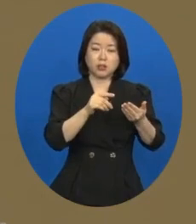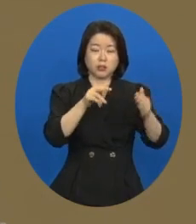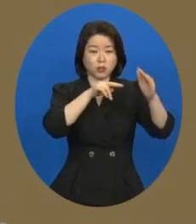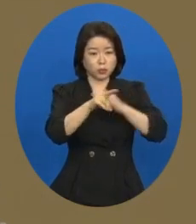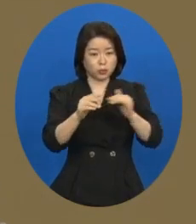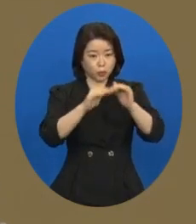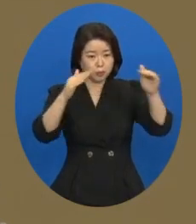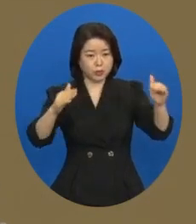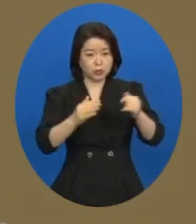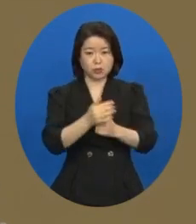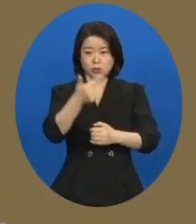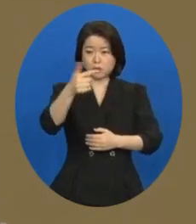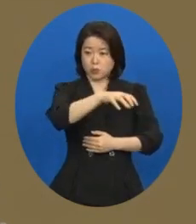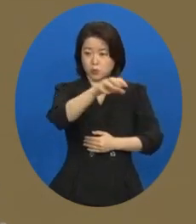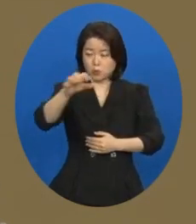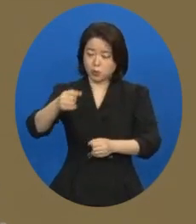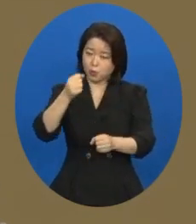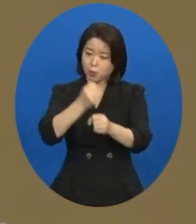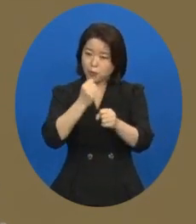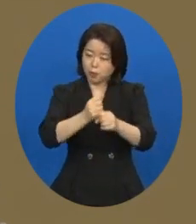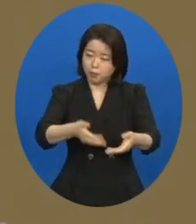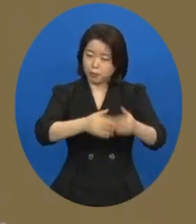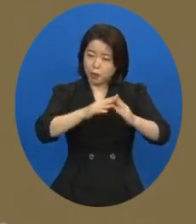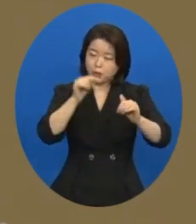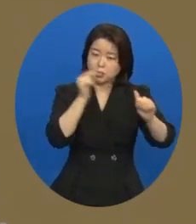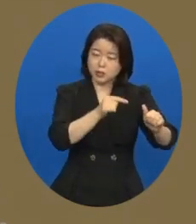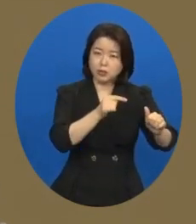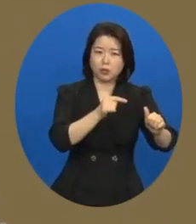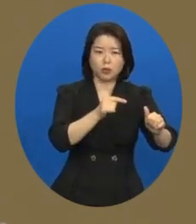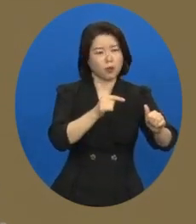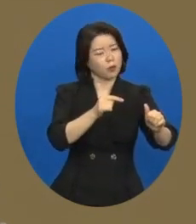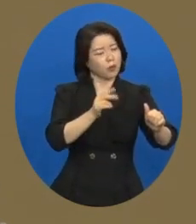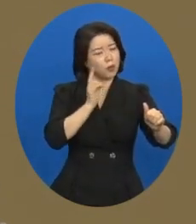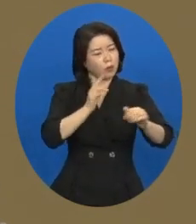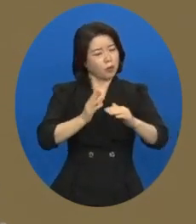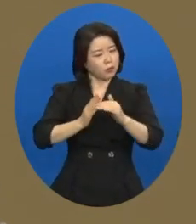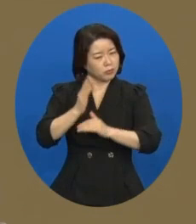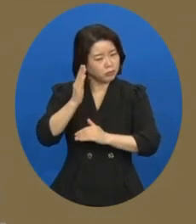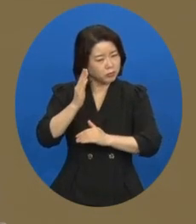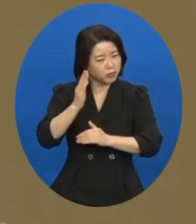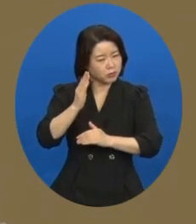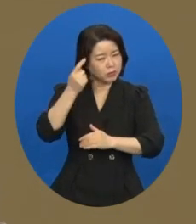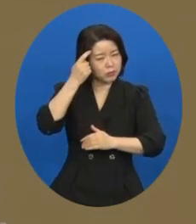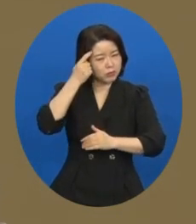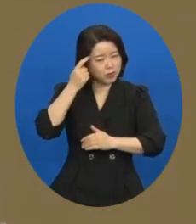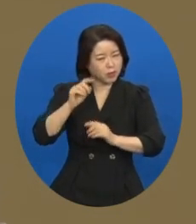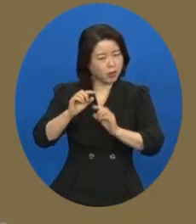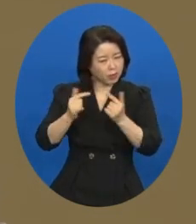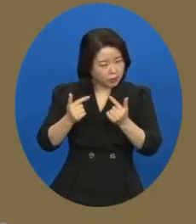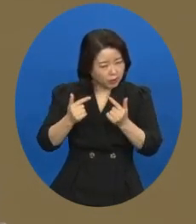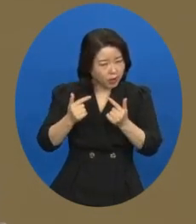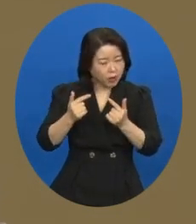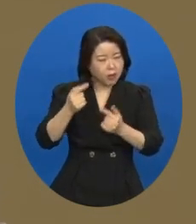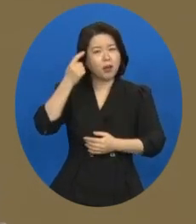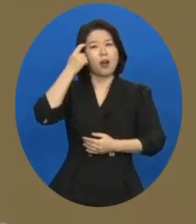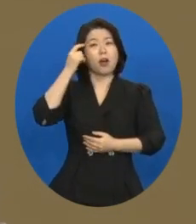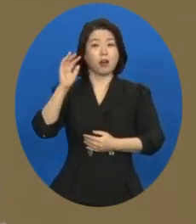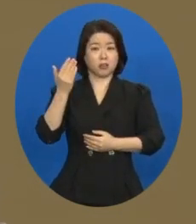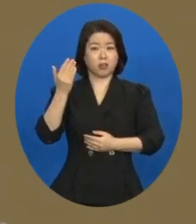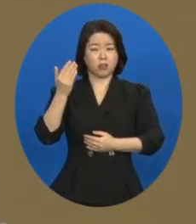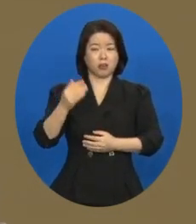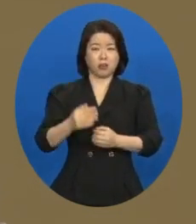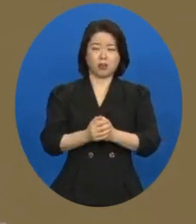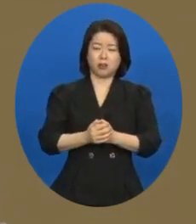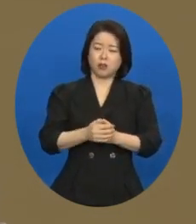군데나 만들게 하신 것은 어떻게 생각하면 좀 지나치게 생각이 들 정도입니다.